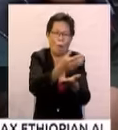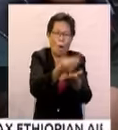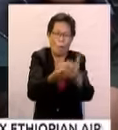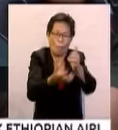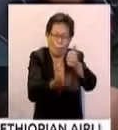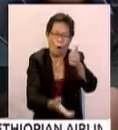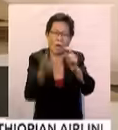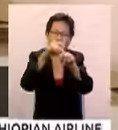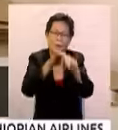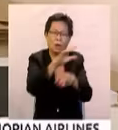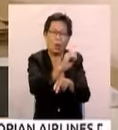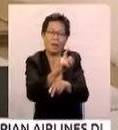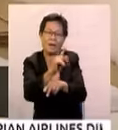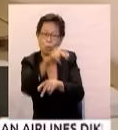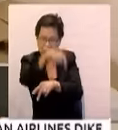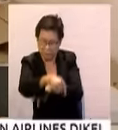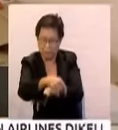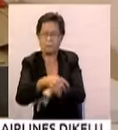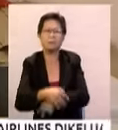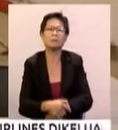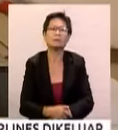banyak kepada mereka.